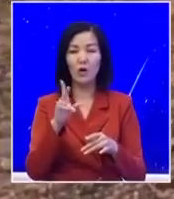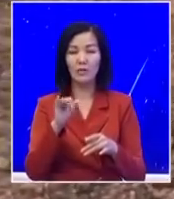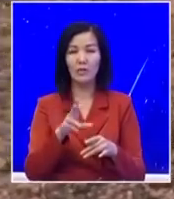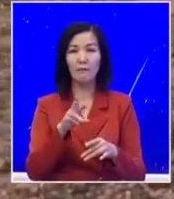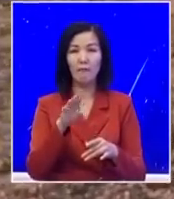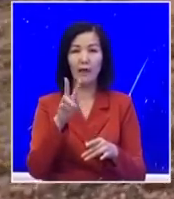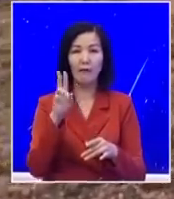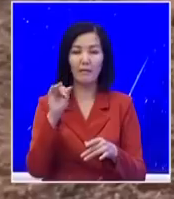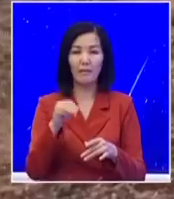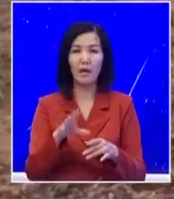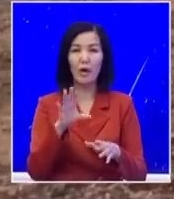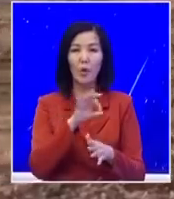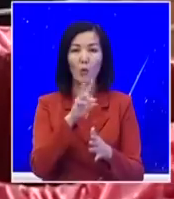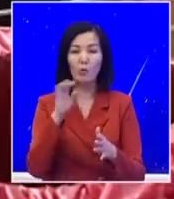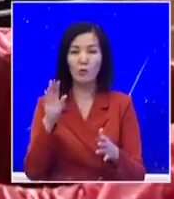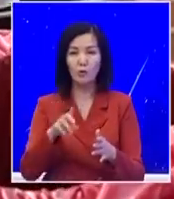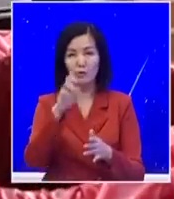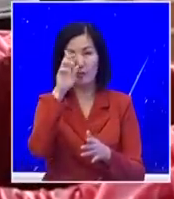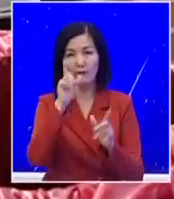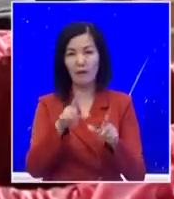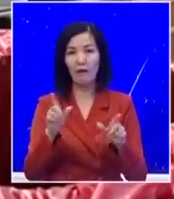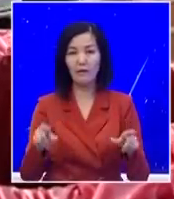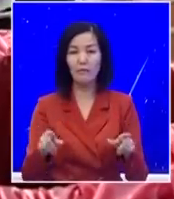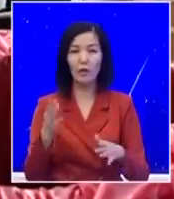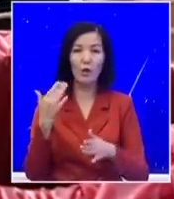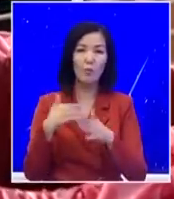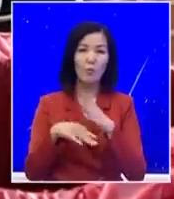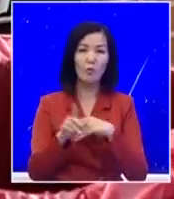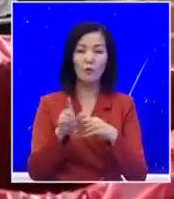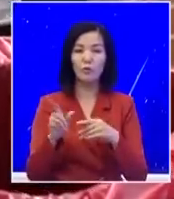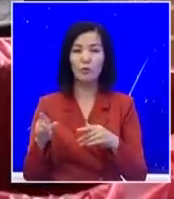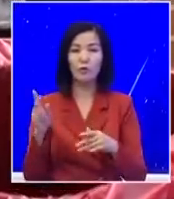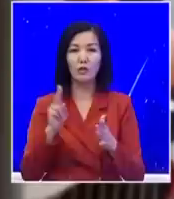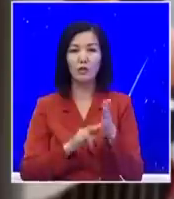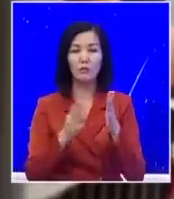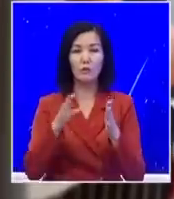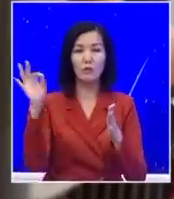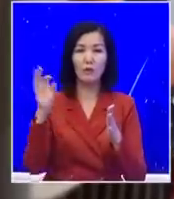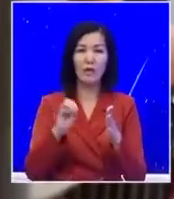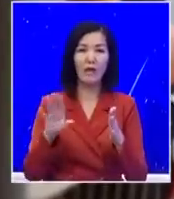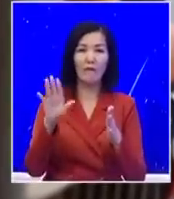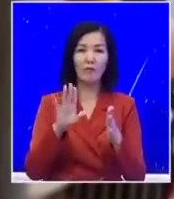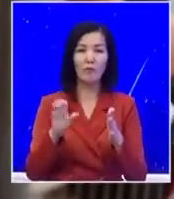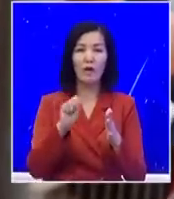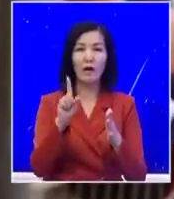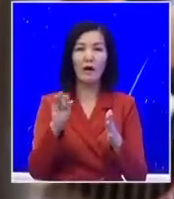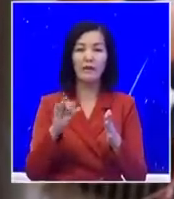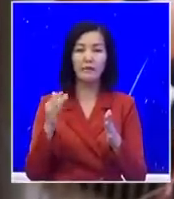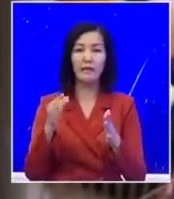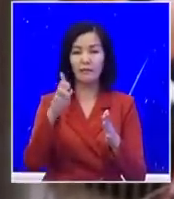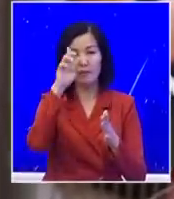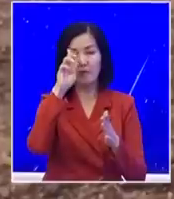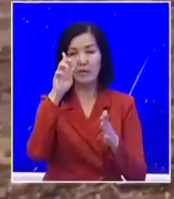және оңтүстік Судан мемлекеттерінің азаматтары. Босып жүргендердің 73% Еуропада емес, Азия елдерінде